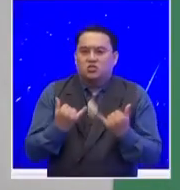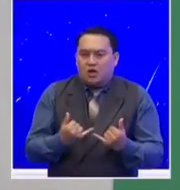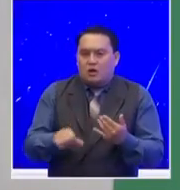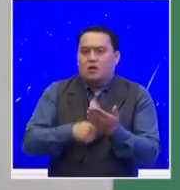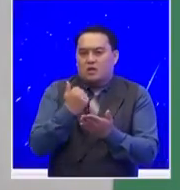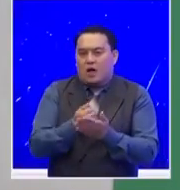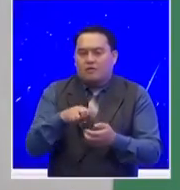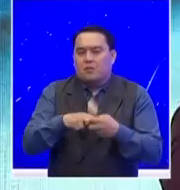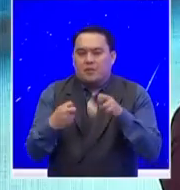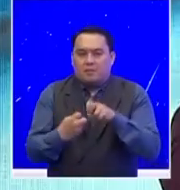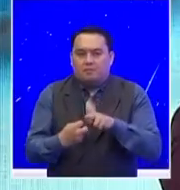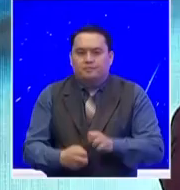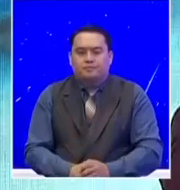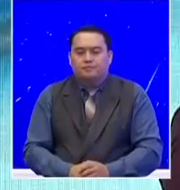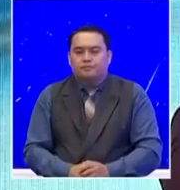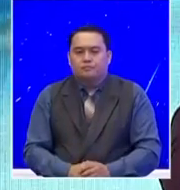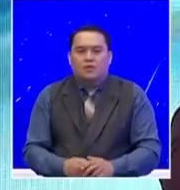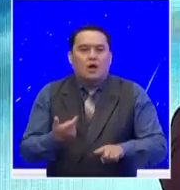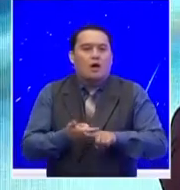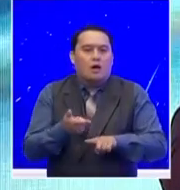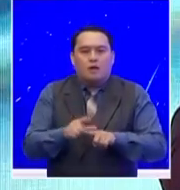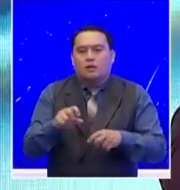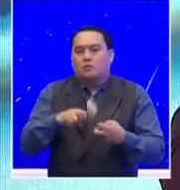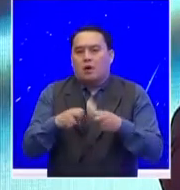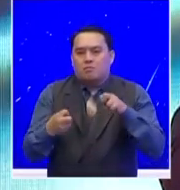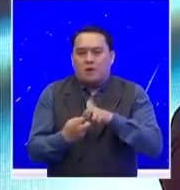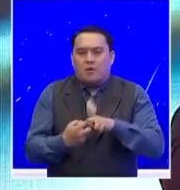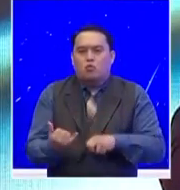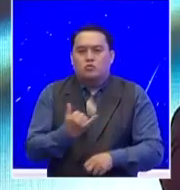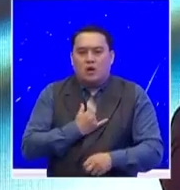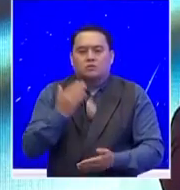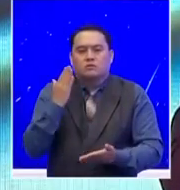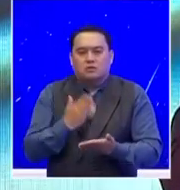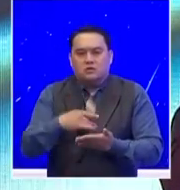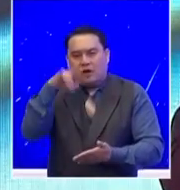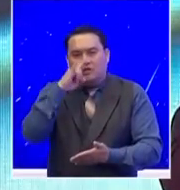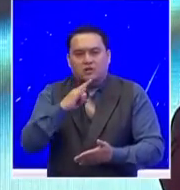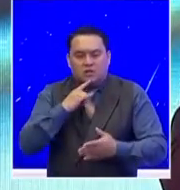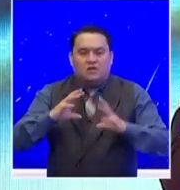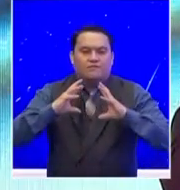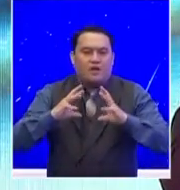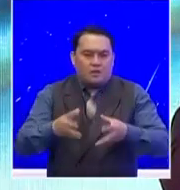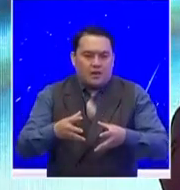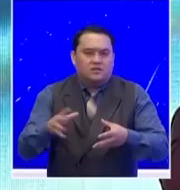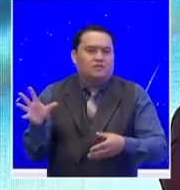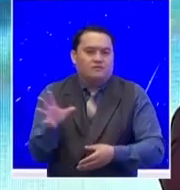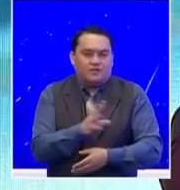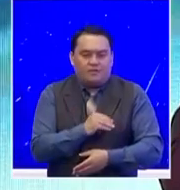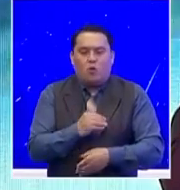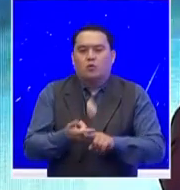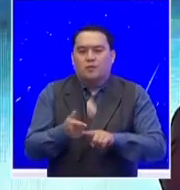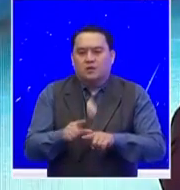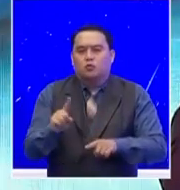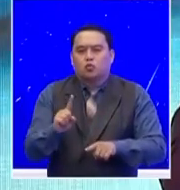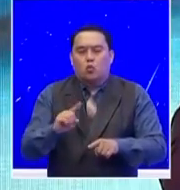одна из главных проблем. Данные проблемы сегодня имеются, и это проблема не только Казахстана, это проблема всего мира, потому